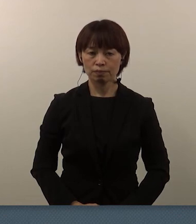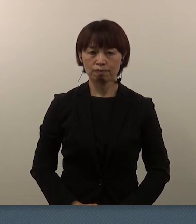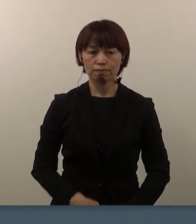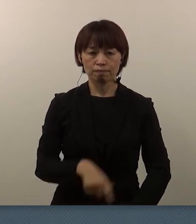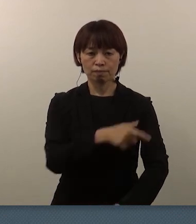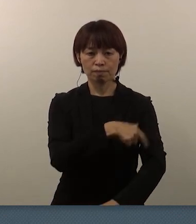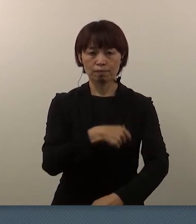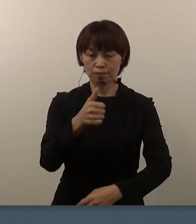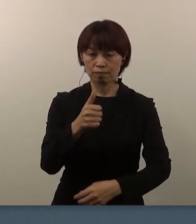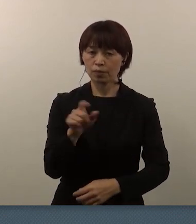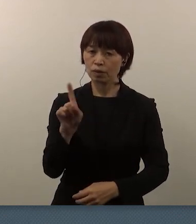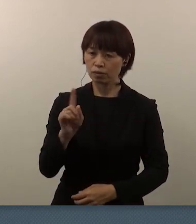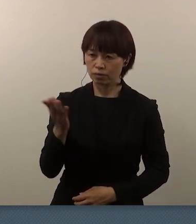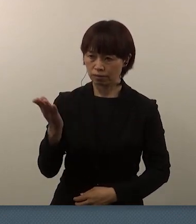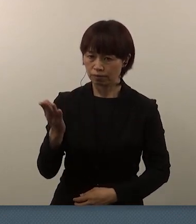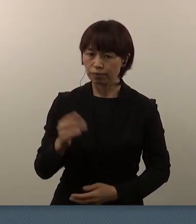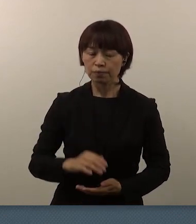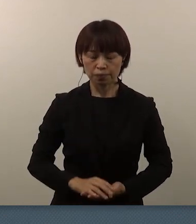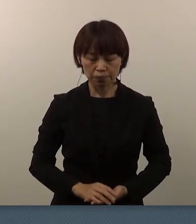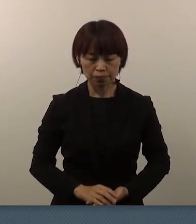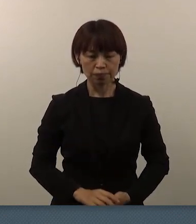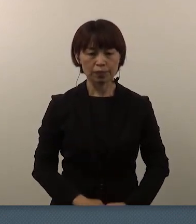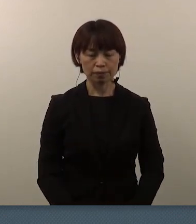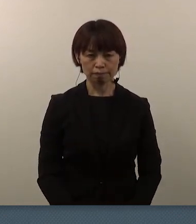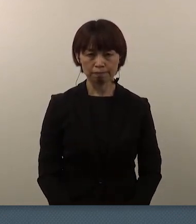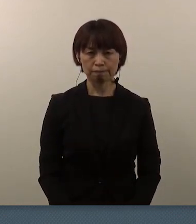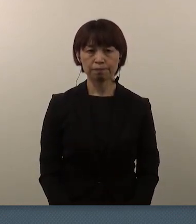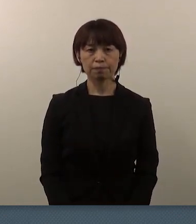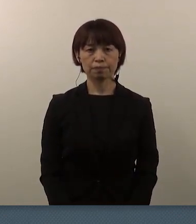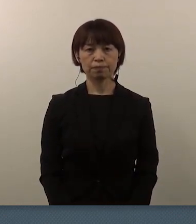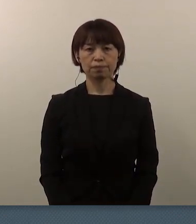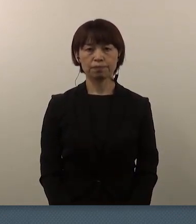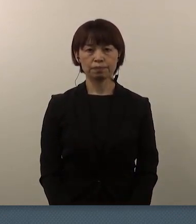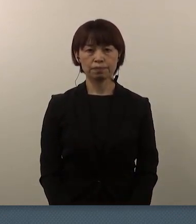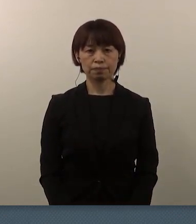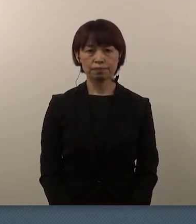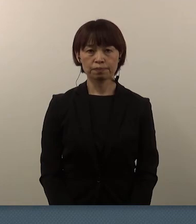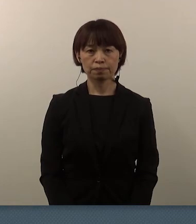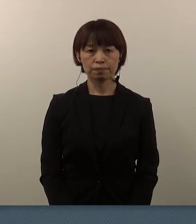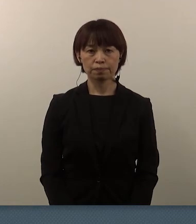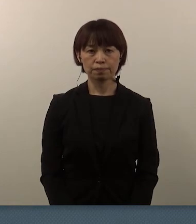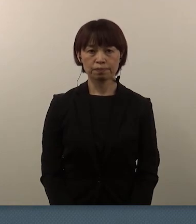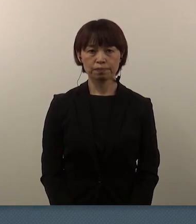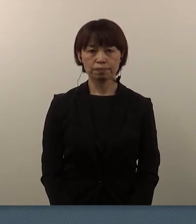はい、以上でした。